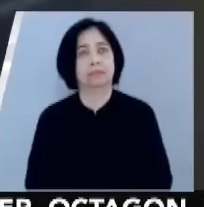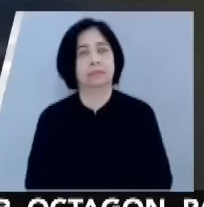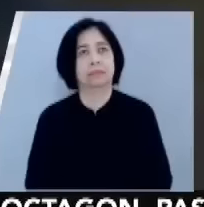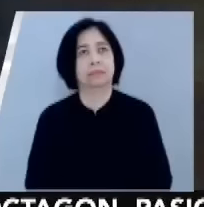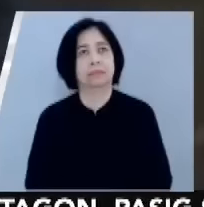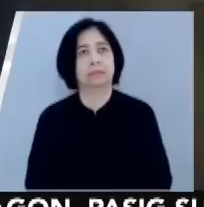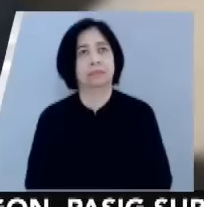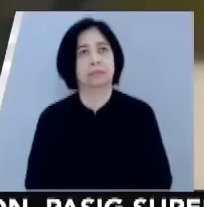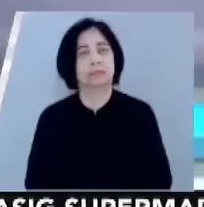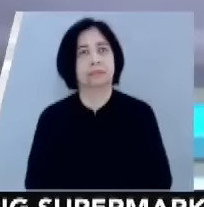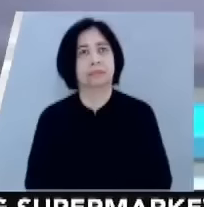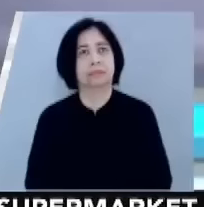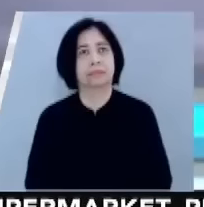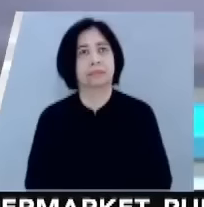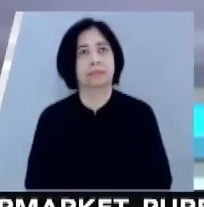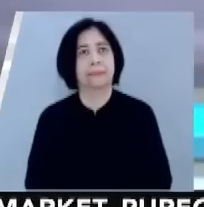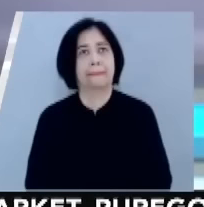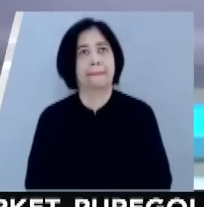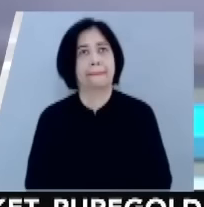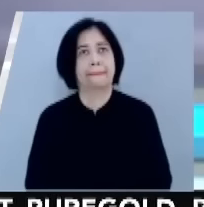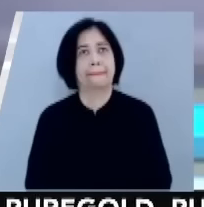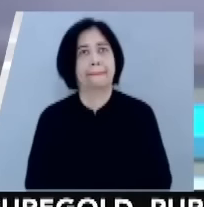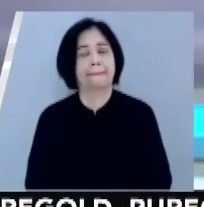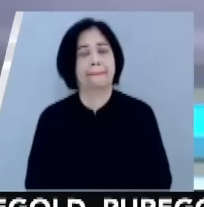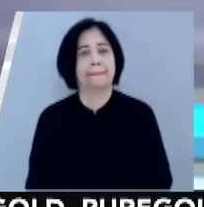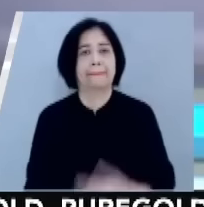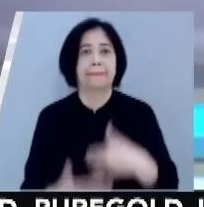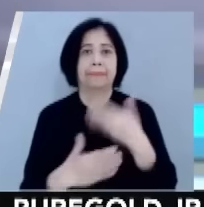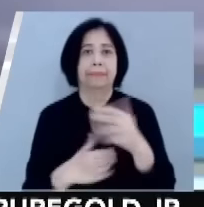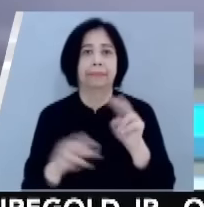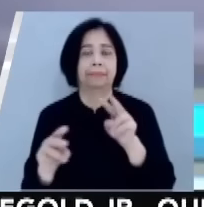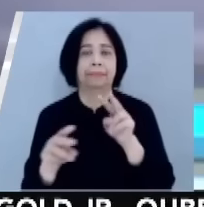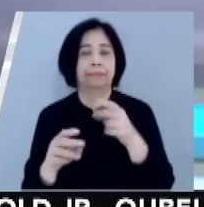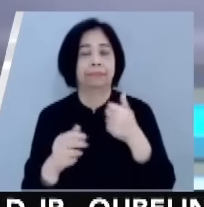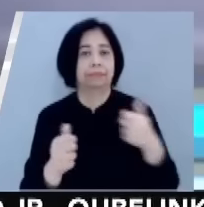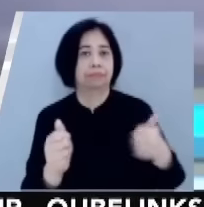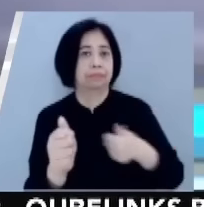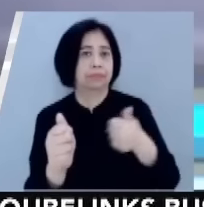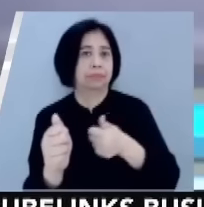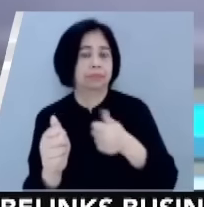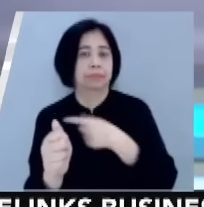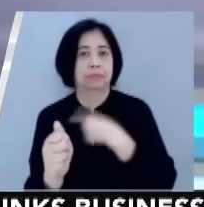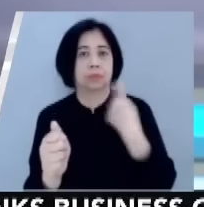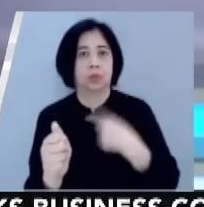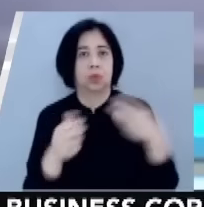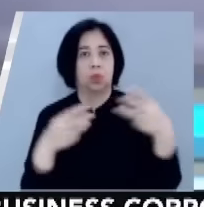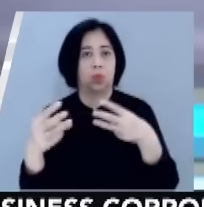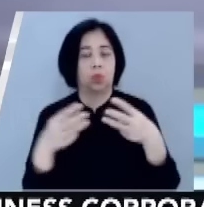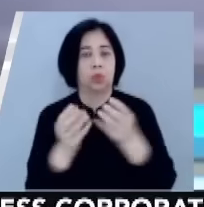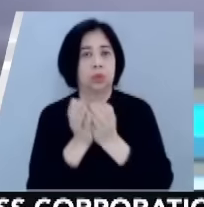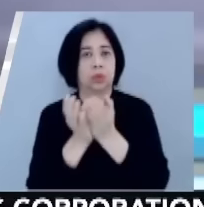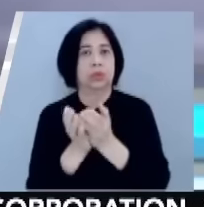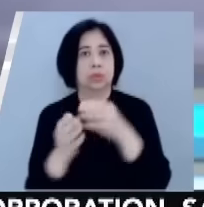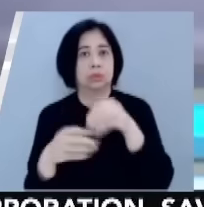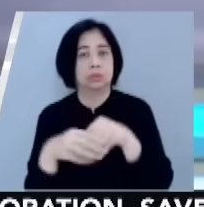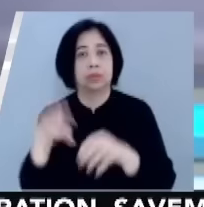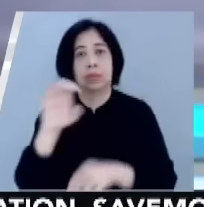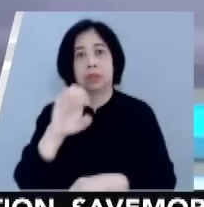24 oras. Kasunod ng namataang pagbuntot ng Chinese warship sa loob ng exclusive economic zone ng